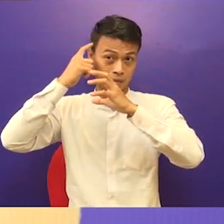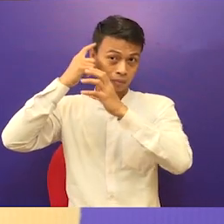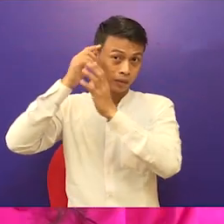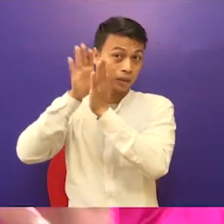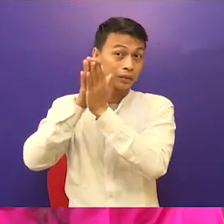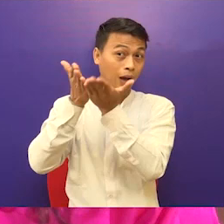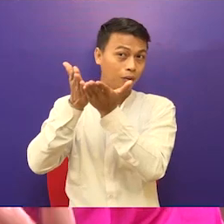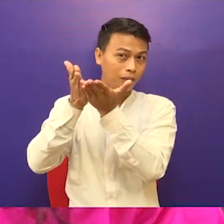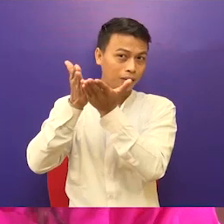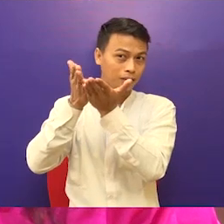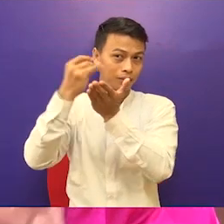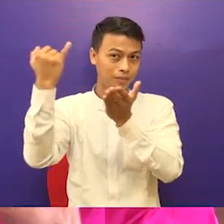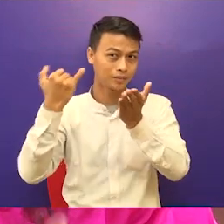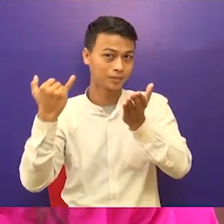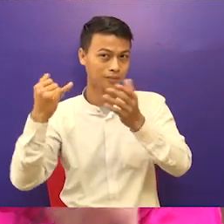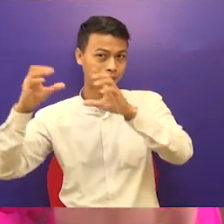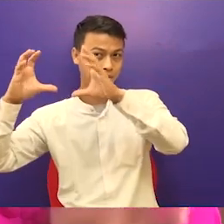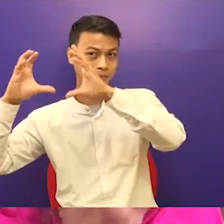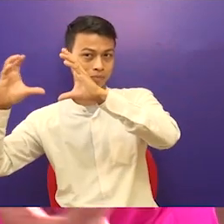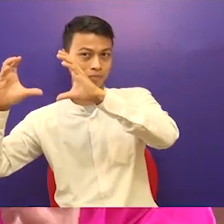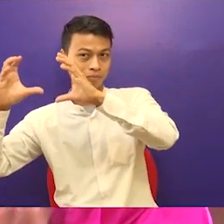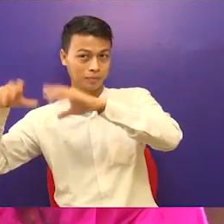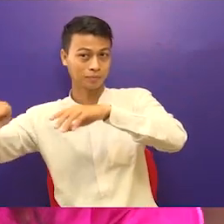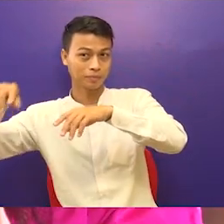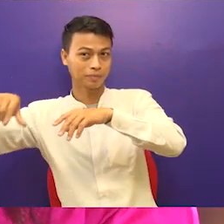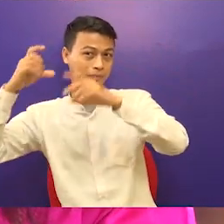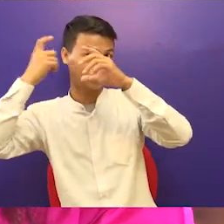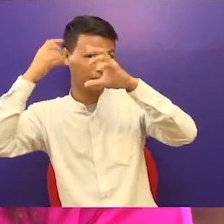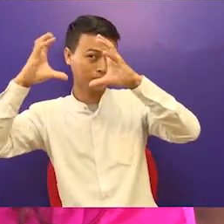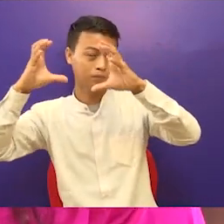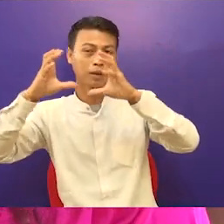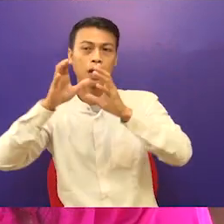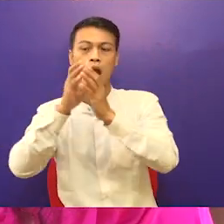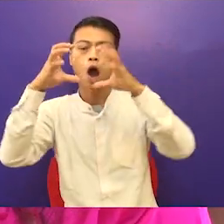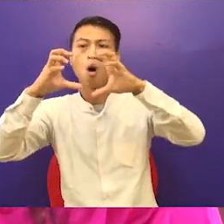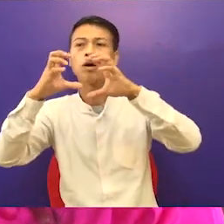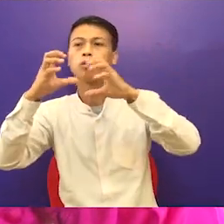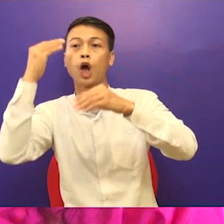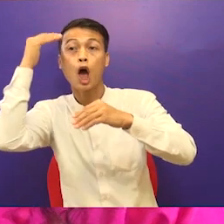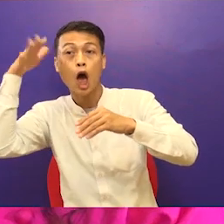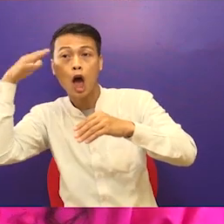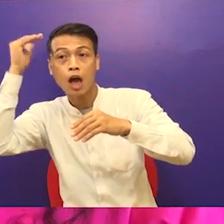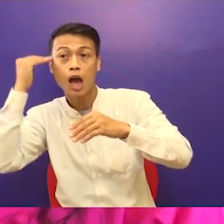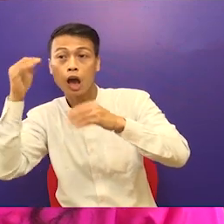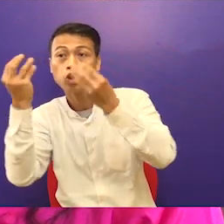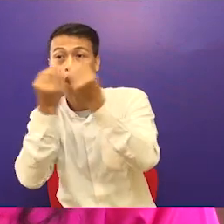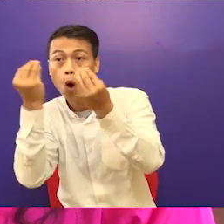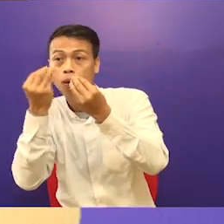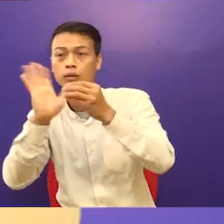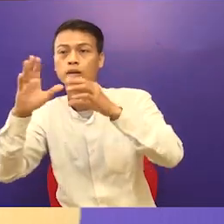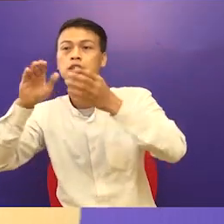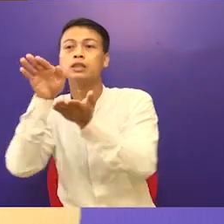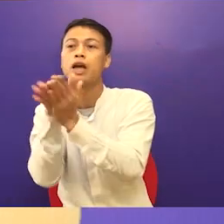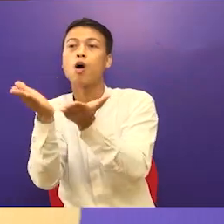င်ကားကိုကြည့်ရင်ကြည့်ချင်းအဖြစ်လဲဒီကလေးလေးတွေကိုဘယ်လိုမျိုးပံ့ပိုးကူညီရမလဲဘယ်လိုမျိုးလုပ်ရမလဲဆိုသိလာတယ်ပေါ့နော်ကျမတို့ဒီ awareness အများကြီးလိုပါ